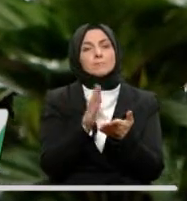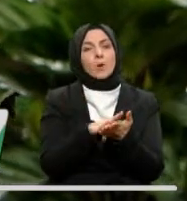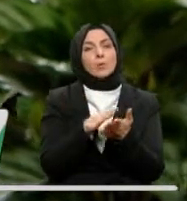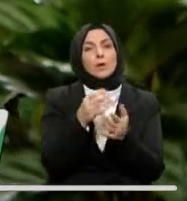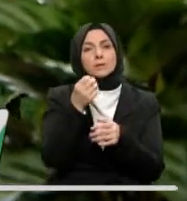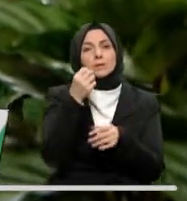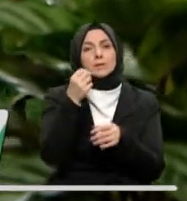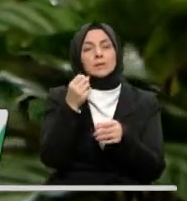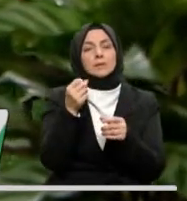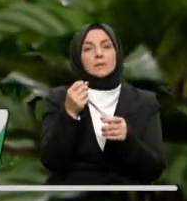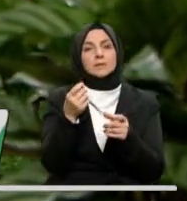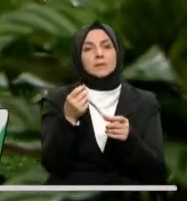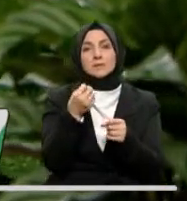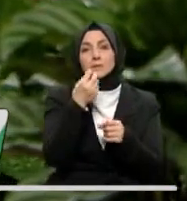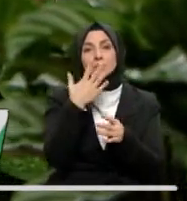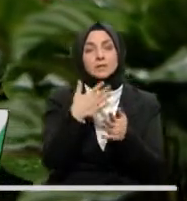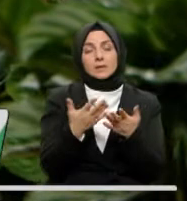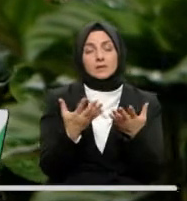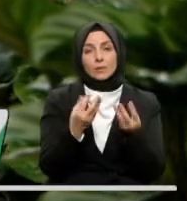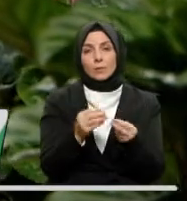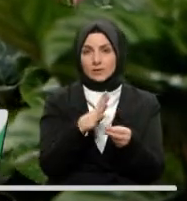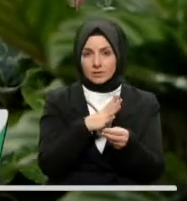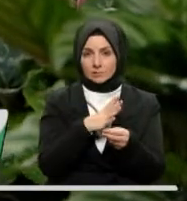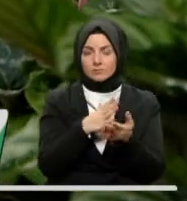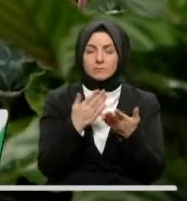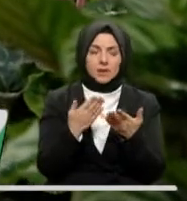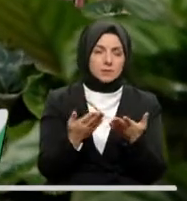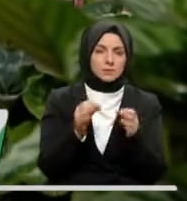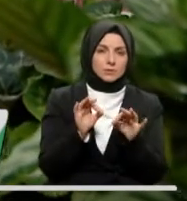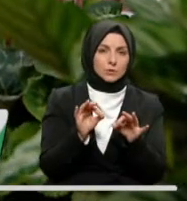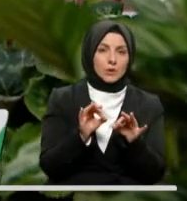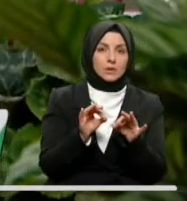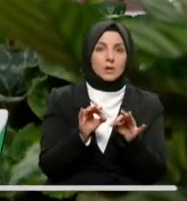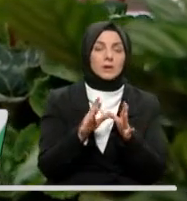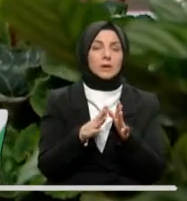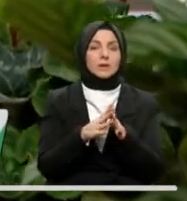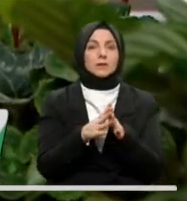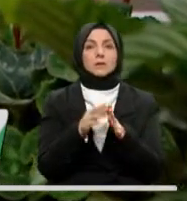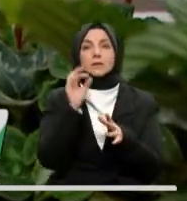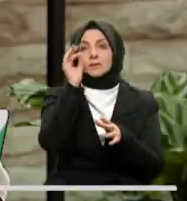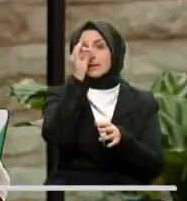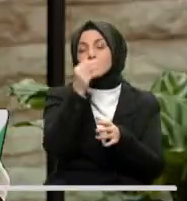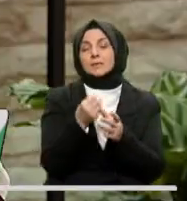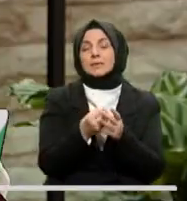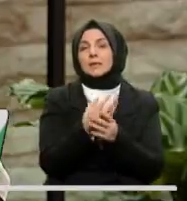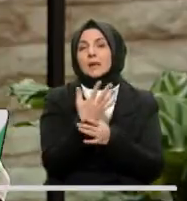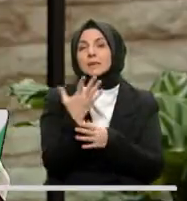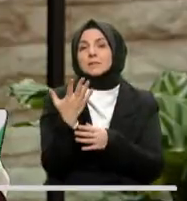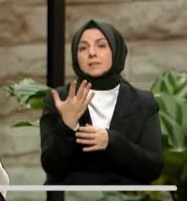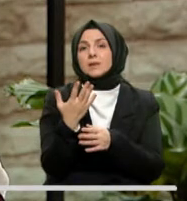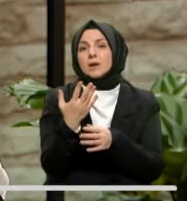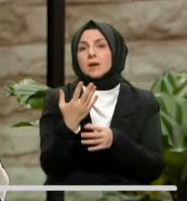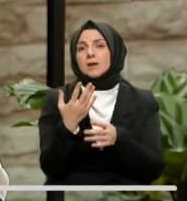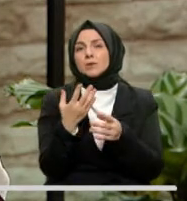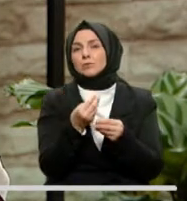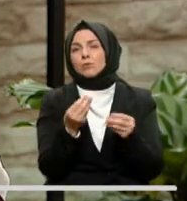bitkiler çiçekler nelerdir Şimdi provasında şöyle bitkiler doğada biliyorsunuz çok farklı olumsuz iklim koşullarında çok